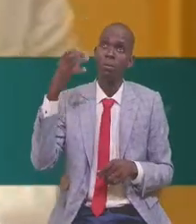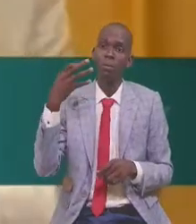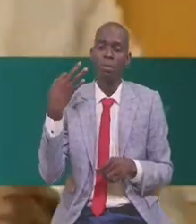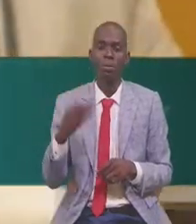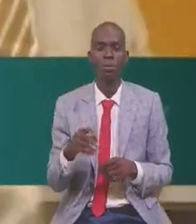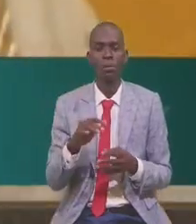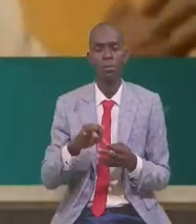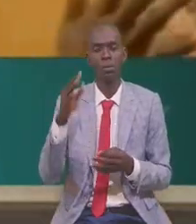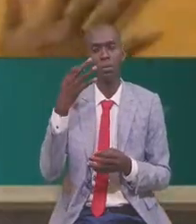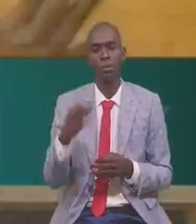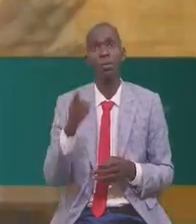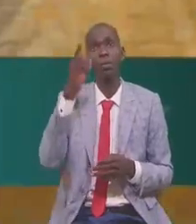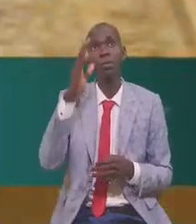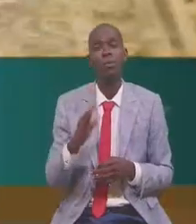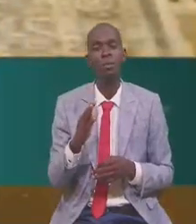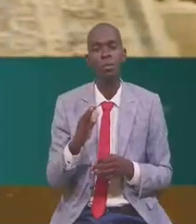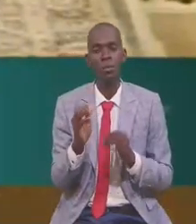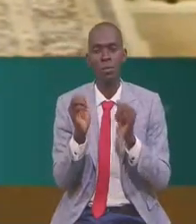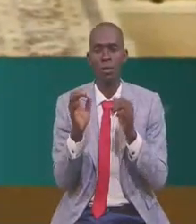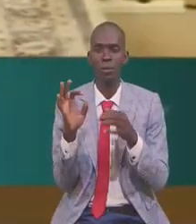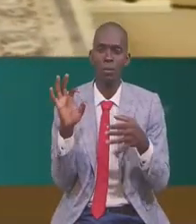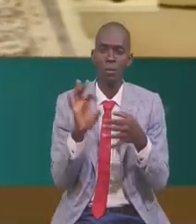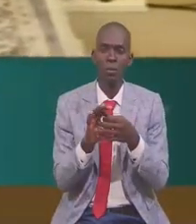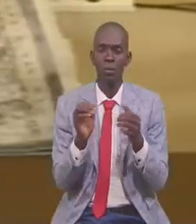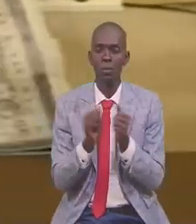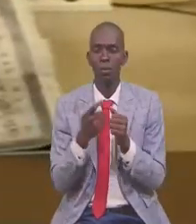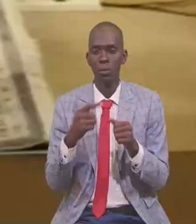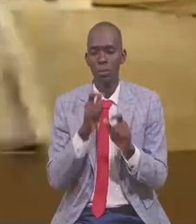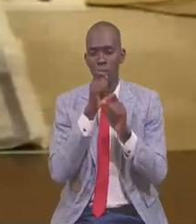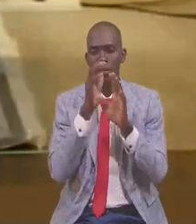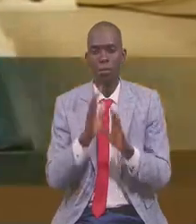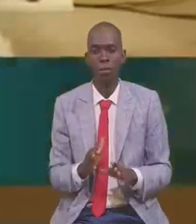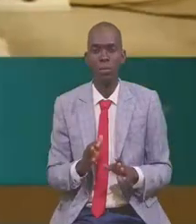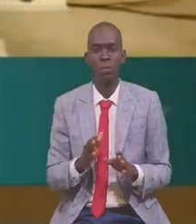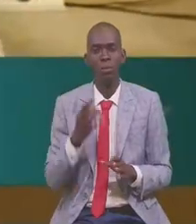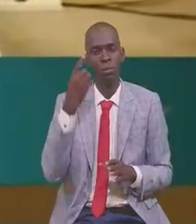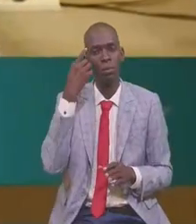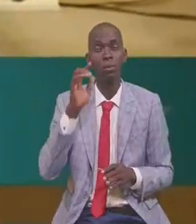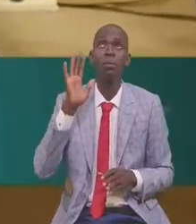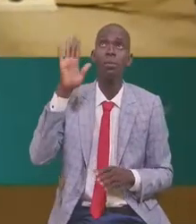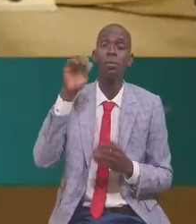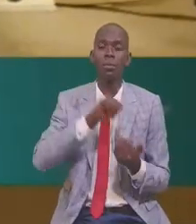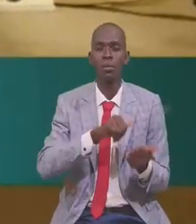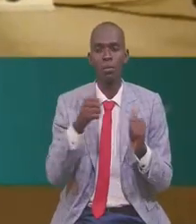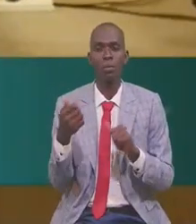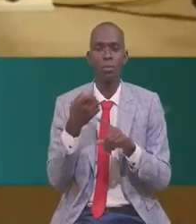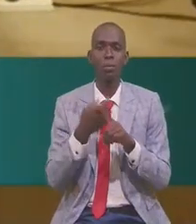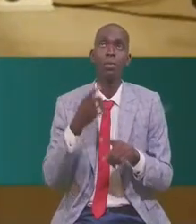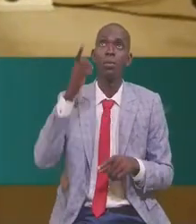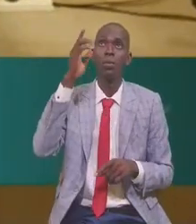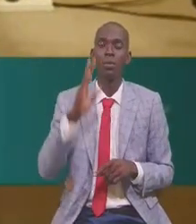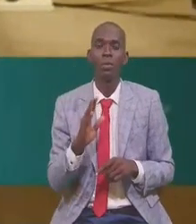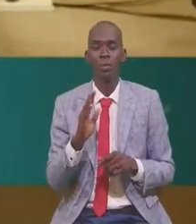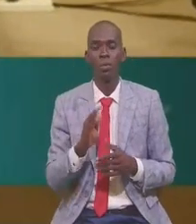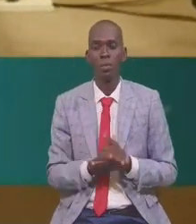Dieu. Se lier au bienfaiteur pour son baptême de la part de Dieu.